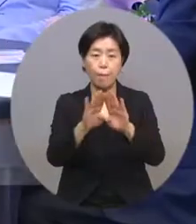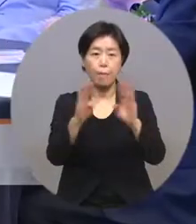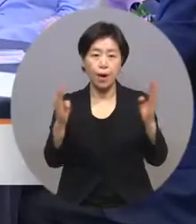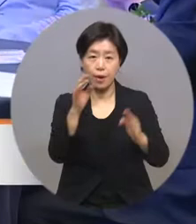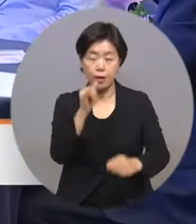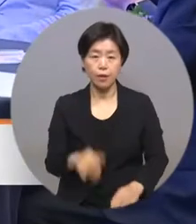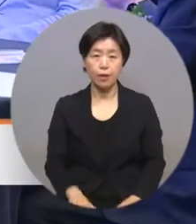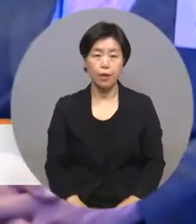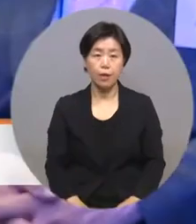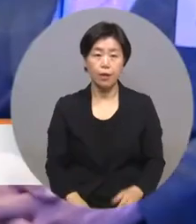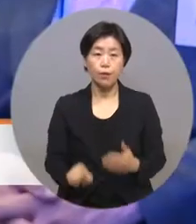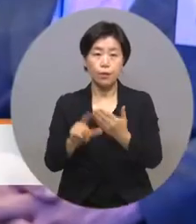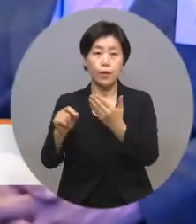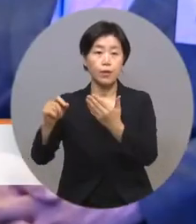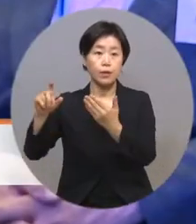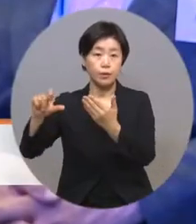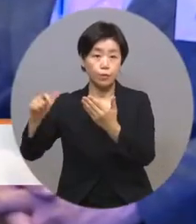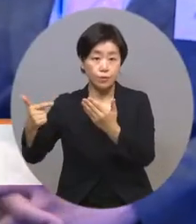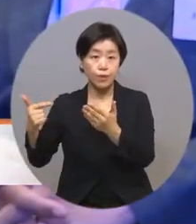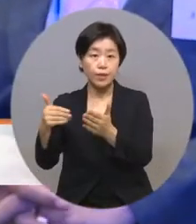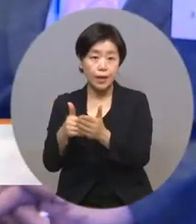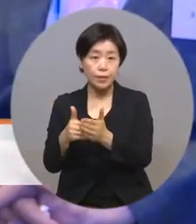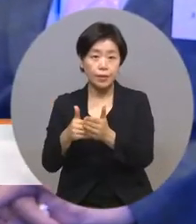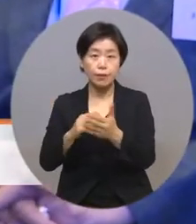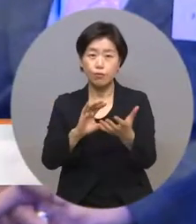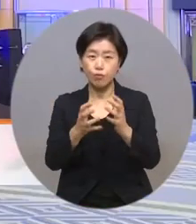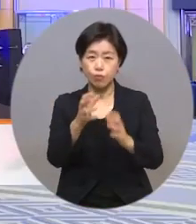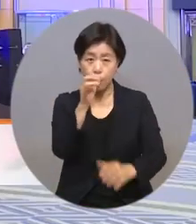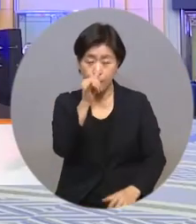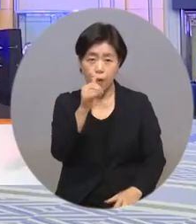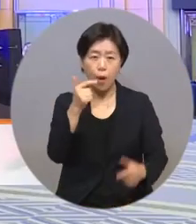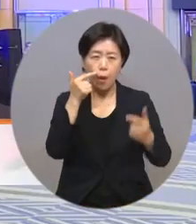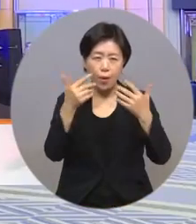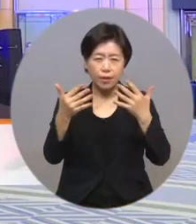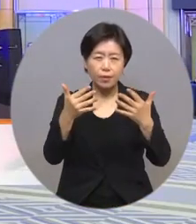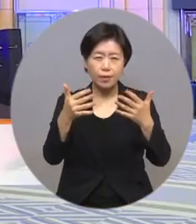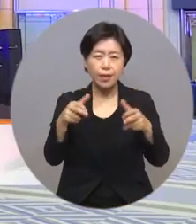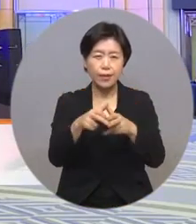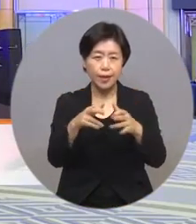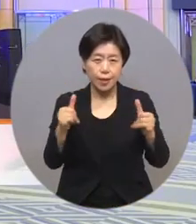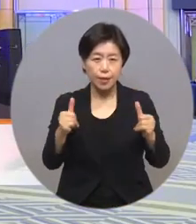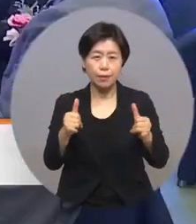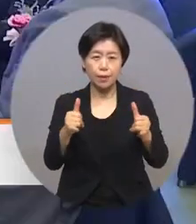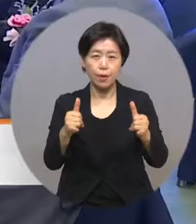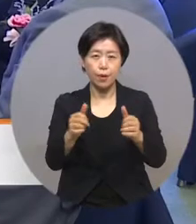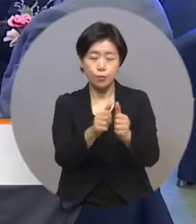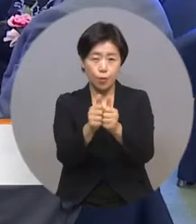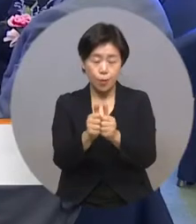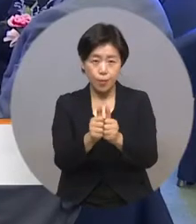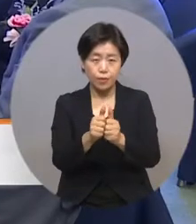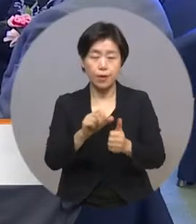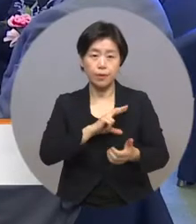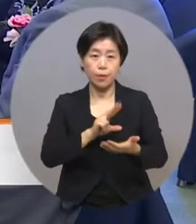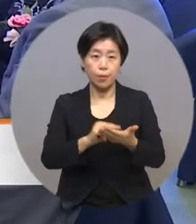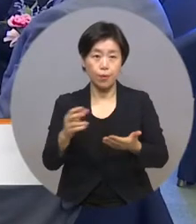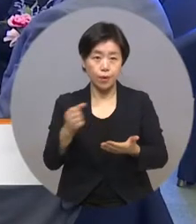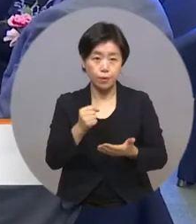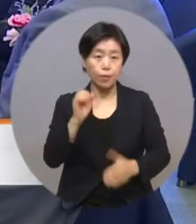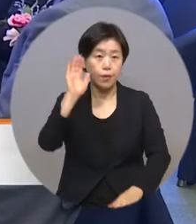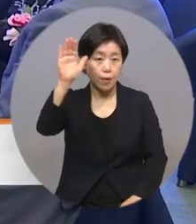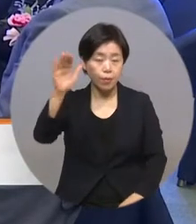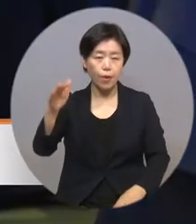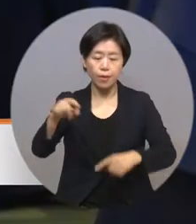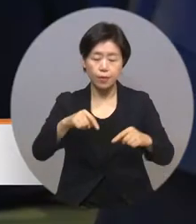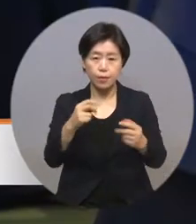열린 이번 대회에서는 확실한 장애인 복지, 희망의 동반자를 표어로 협회 이념과 발전사를 되새기고 앞으로의